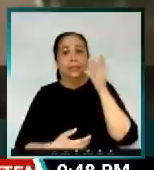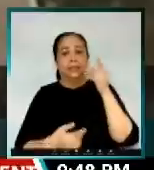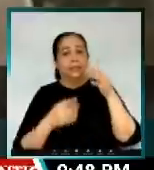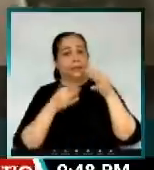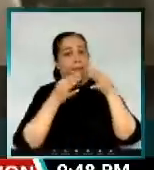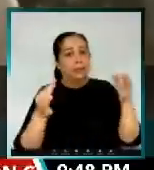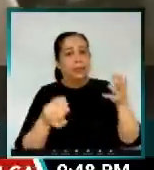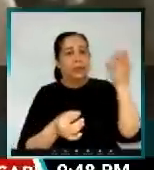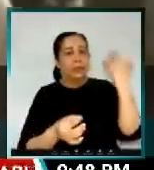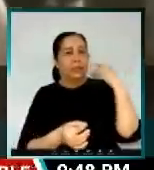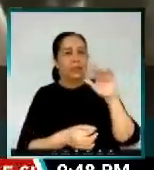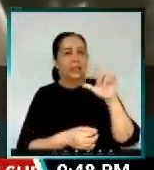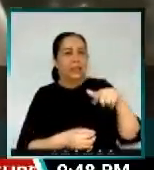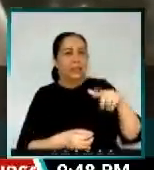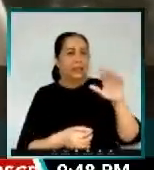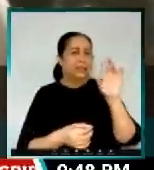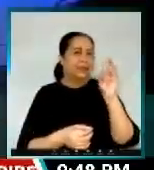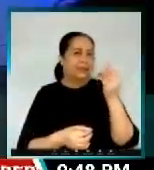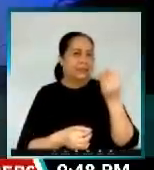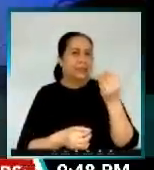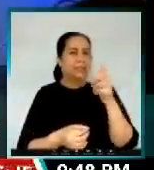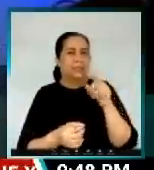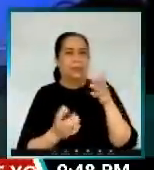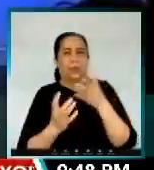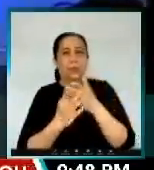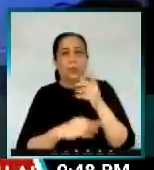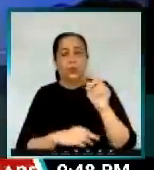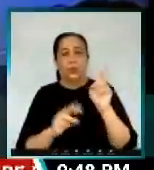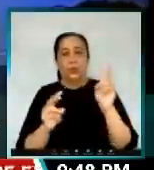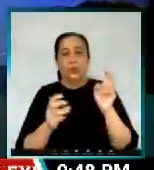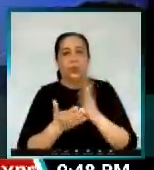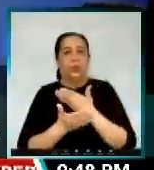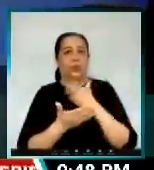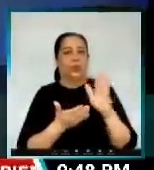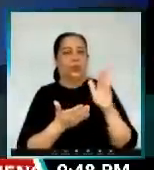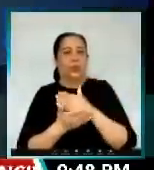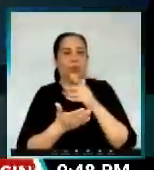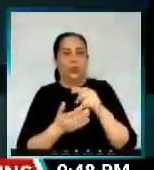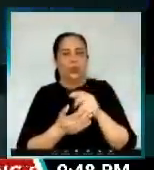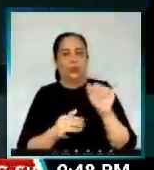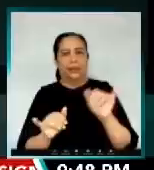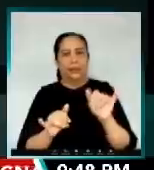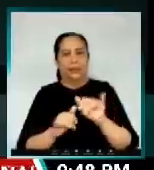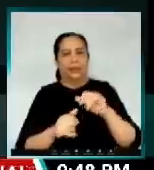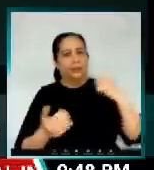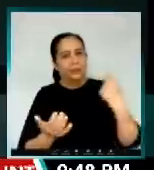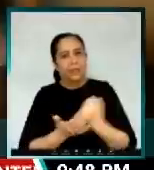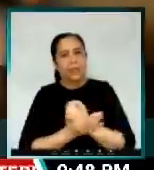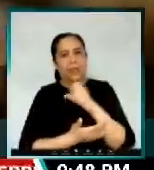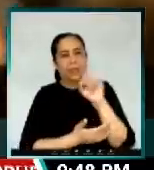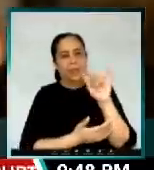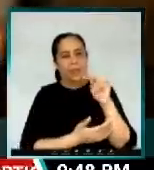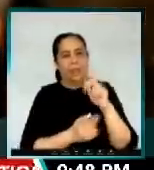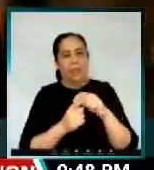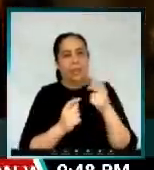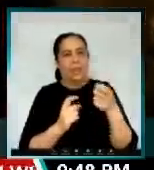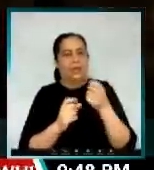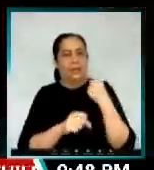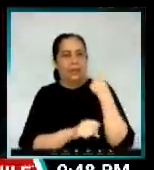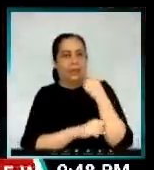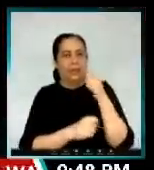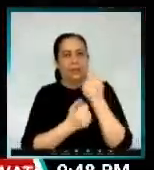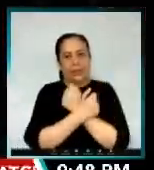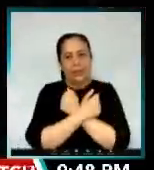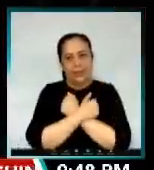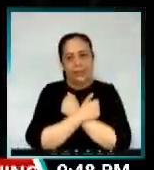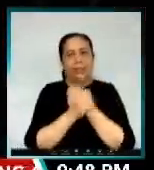late 70s sa pamamagitan ng mga awitin niyang Tulad ng Sayang, Nakaw na Pag-ibig at